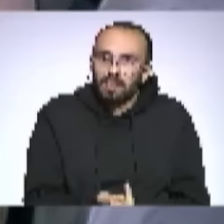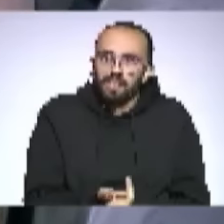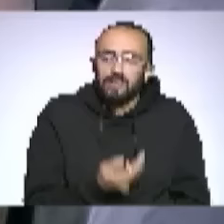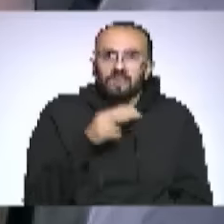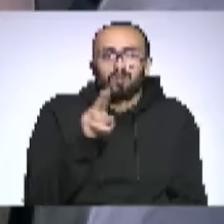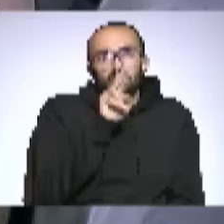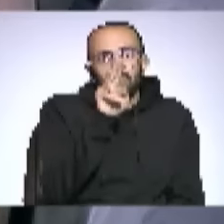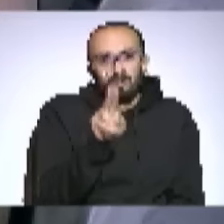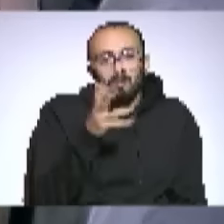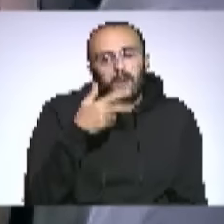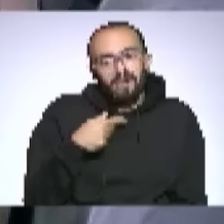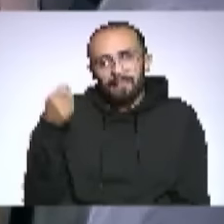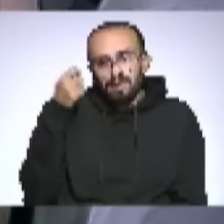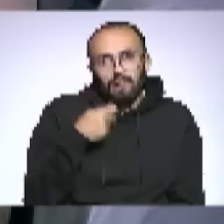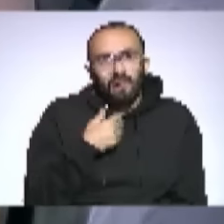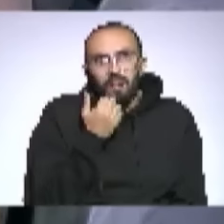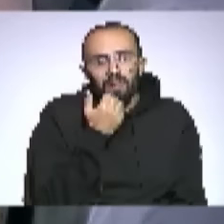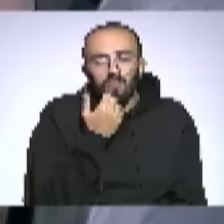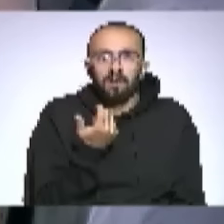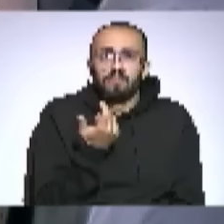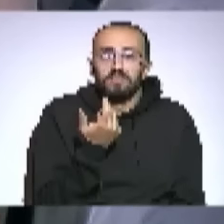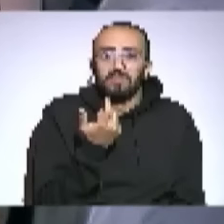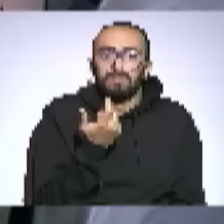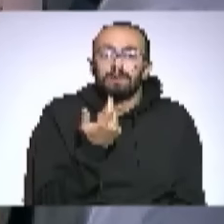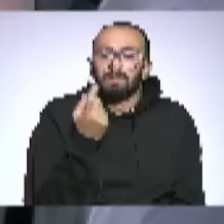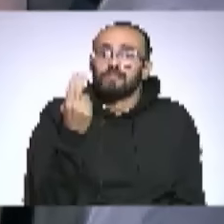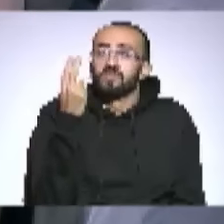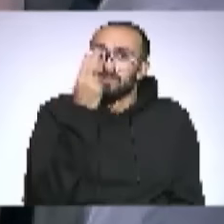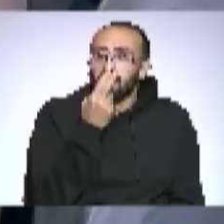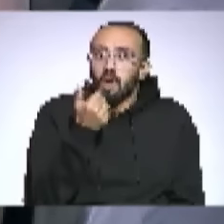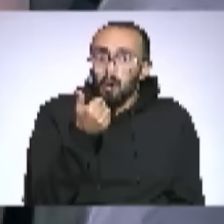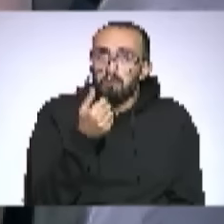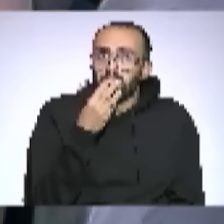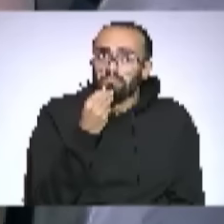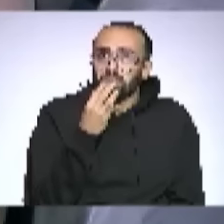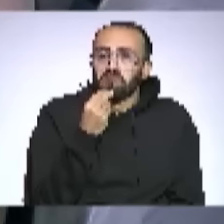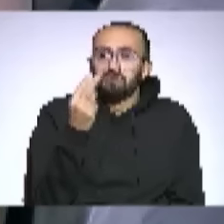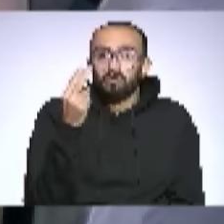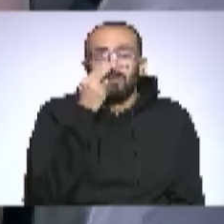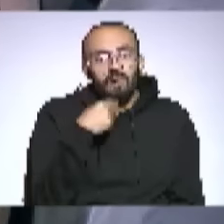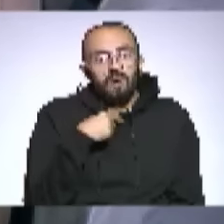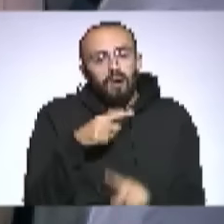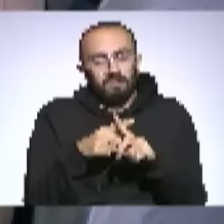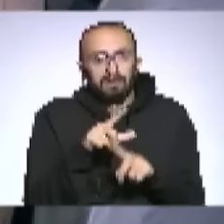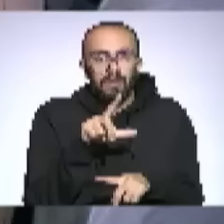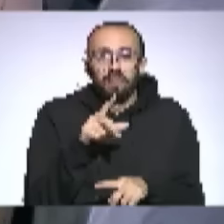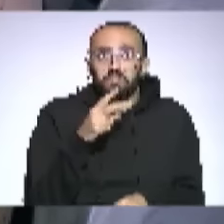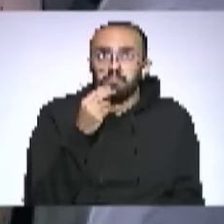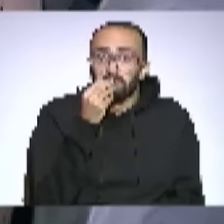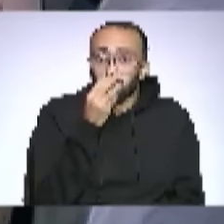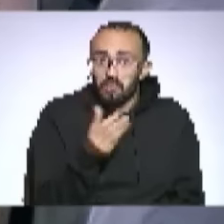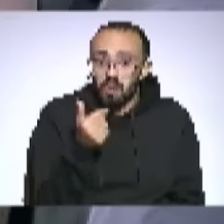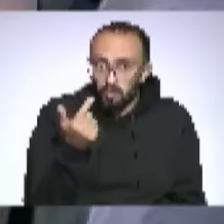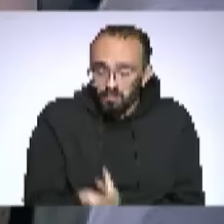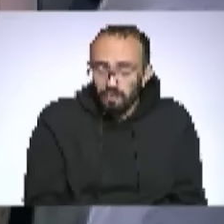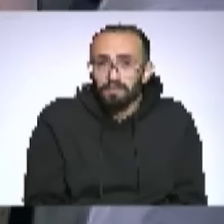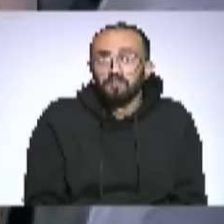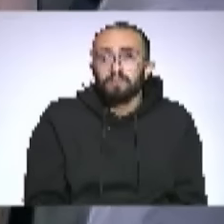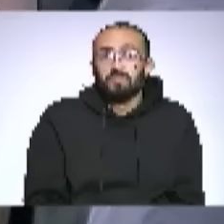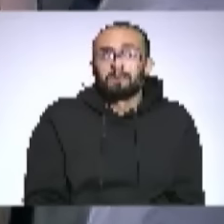رايك يمكن انا مزوداها شويه انا اتبسطت ان هي حاسه ان ممكن يكون تصرفاتها صح وممكن تكون غلط ح